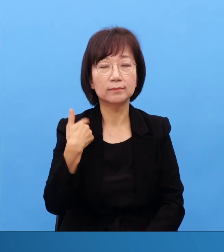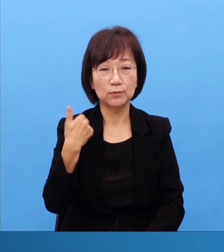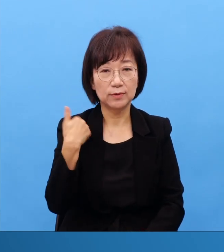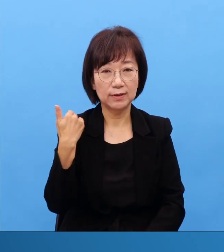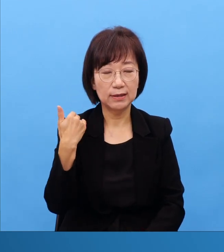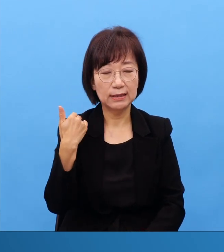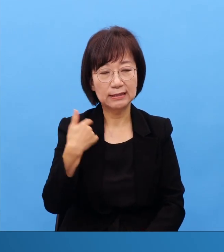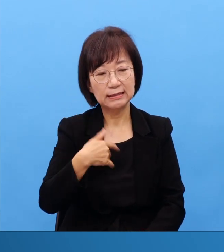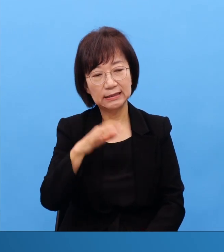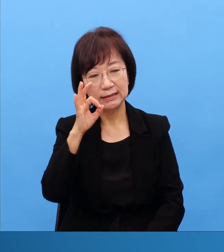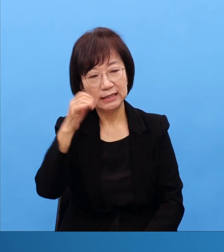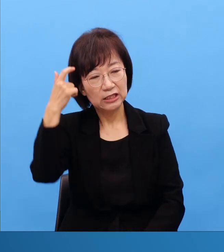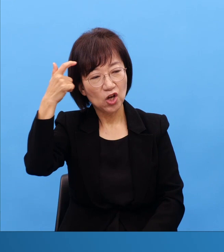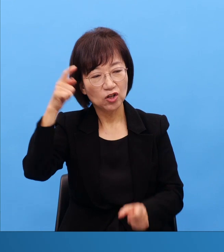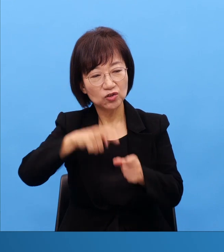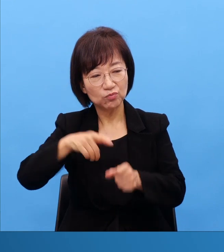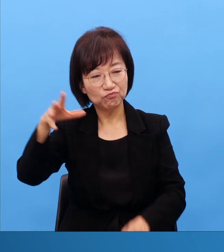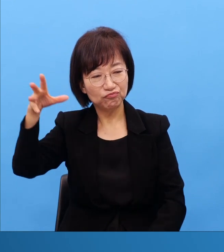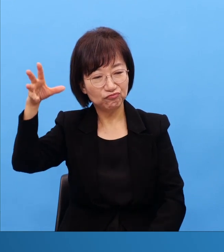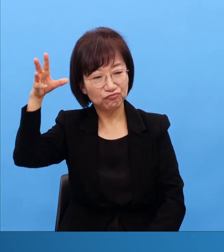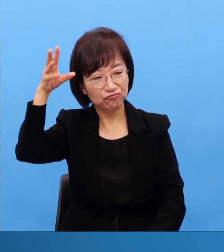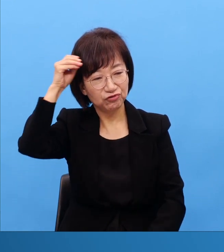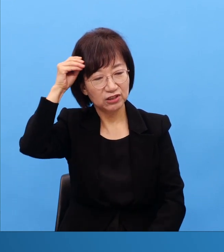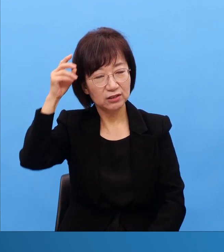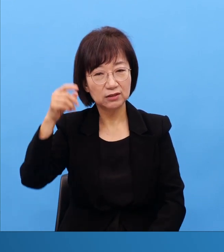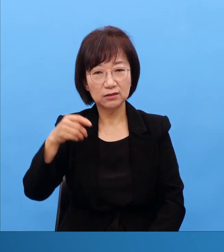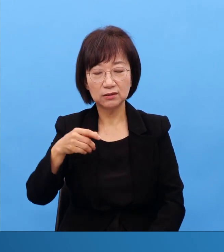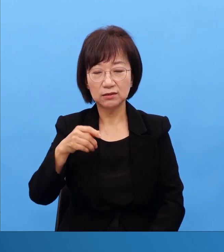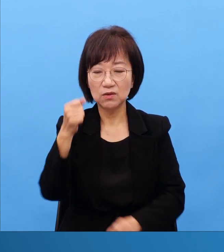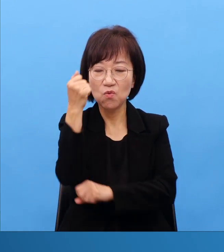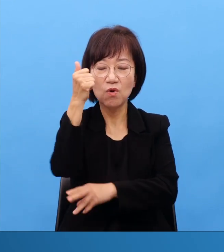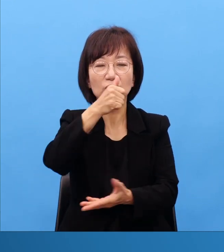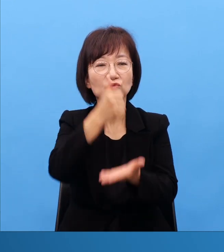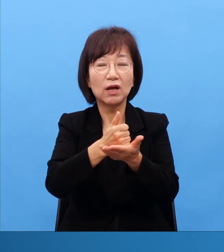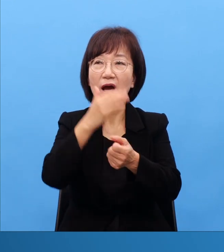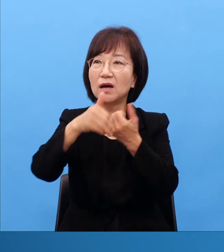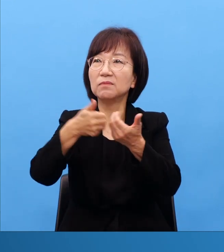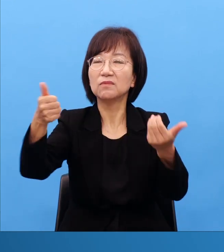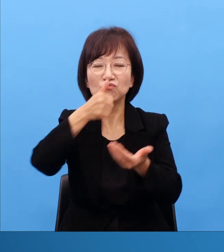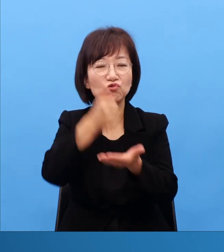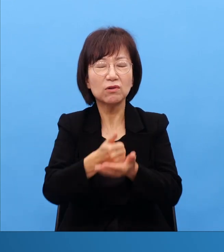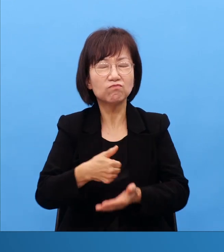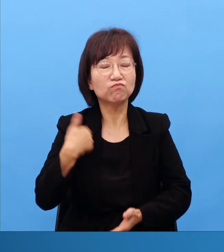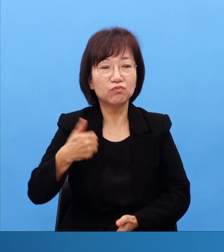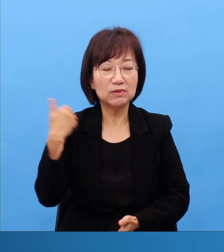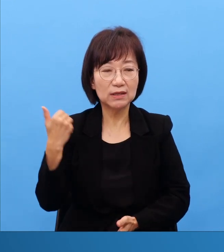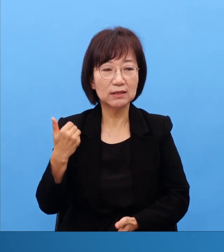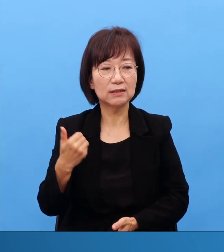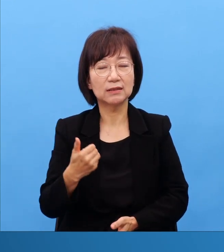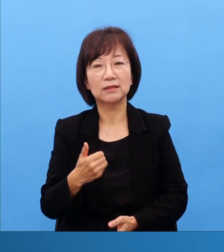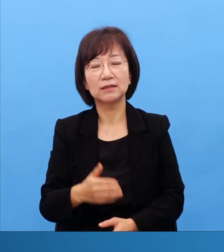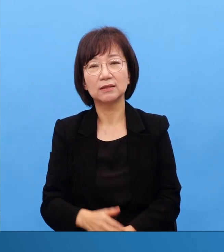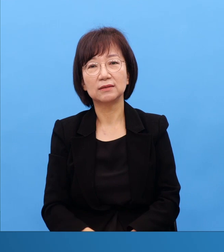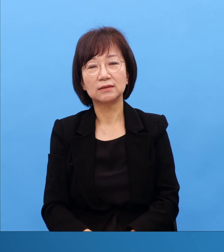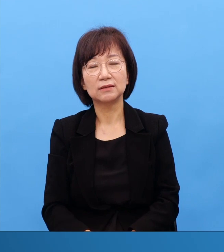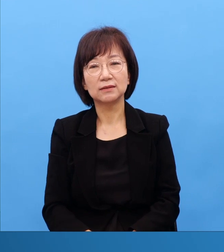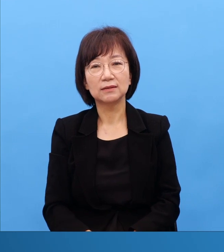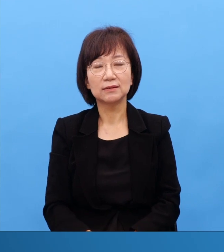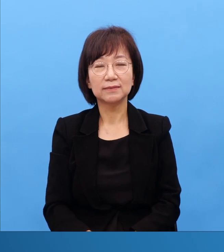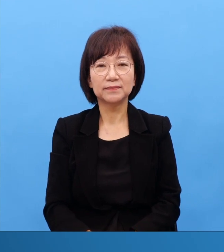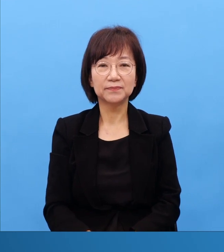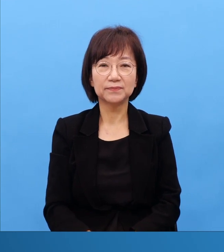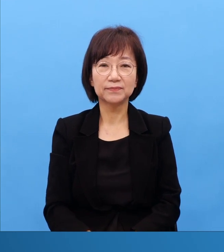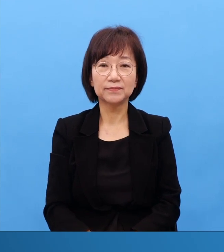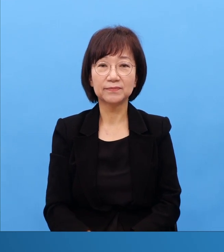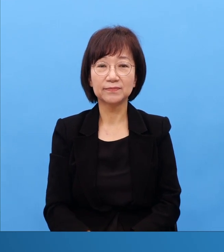성공했다. 원죄가 뭔지도 모릅니다. So from my perspective, they are failed individuals, but from their own perspective, they are successful, but they don't even know what the original